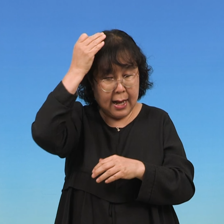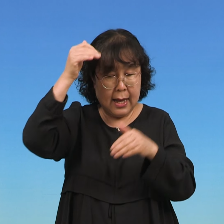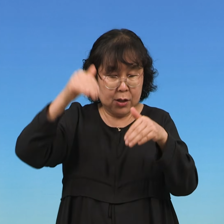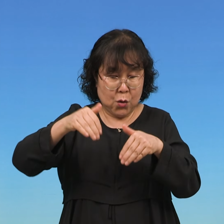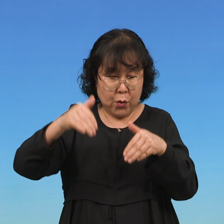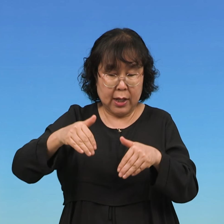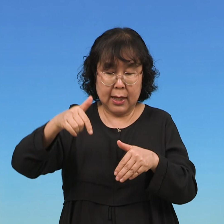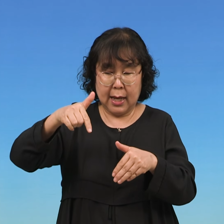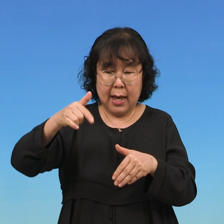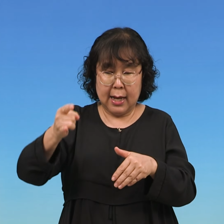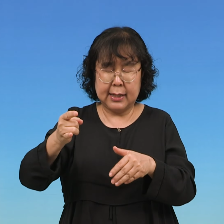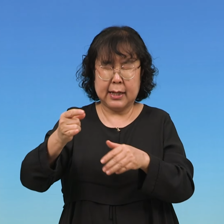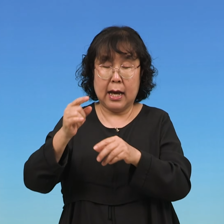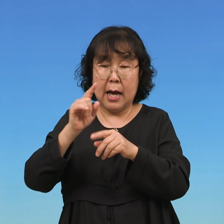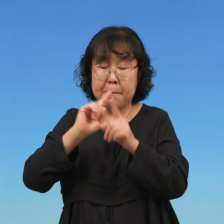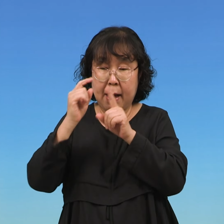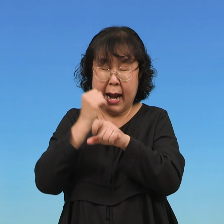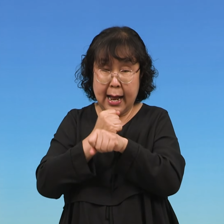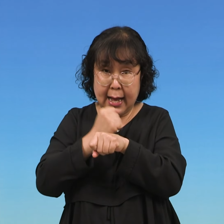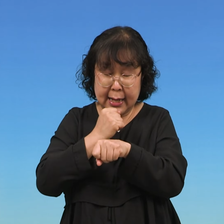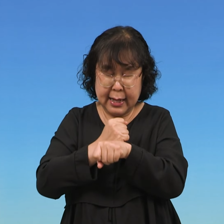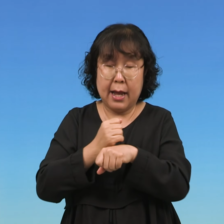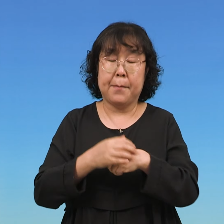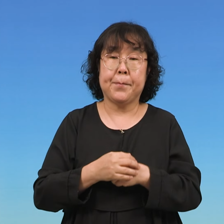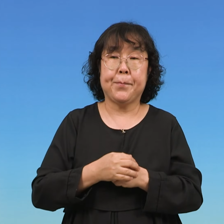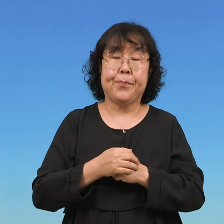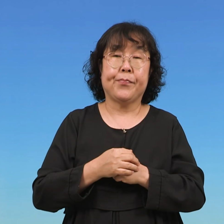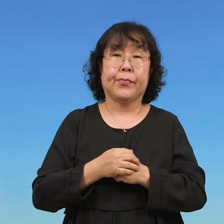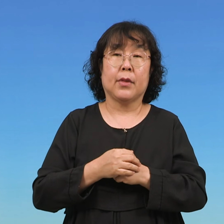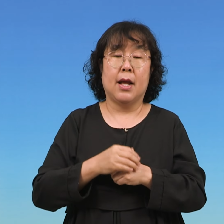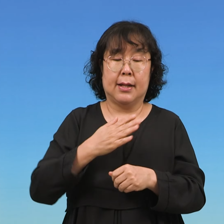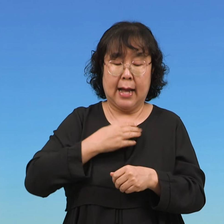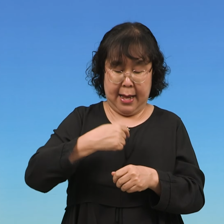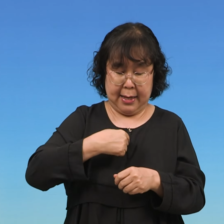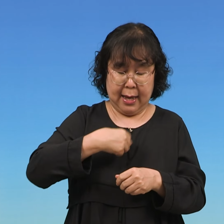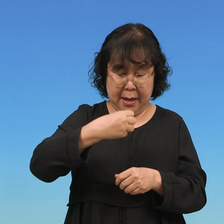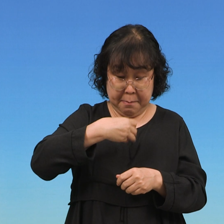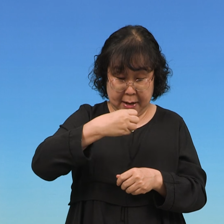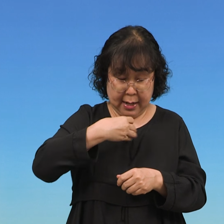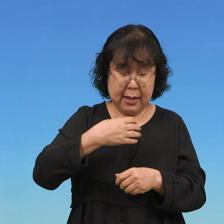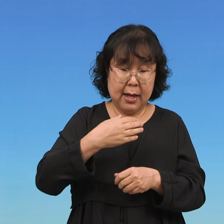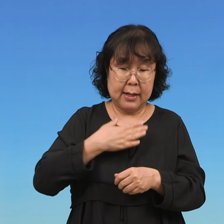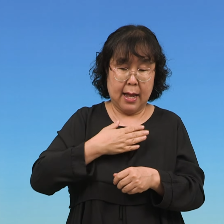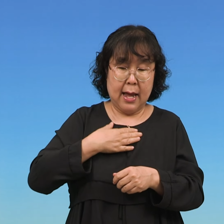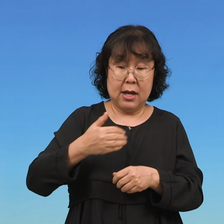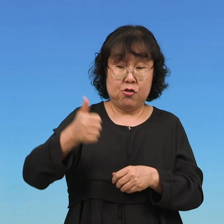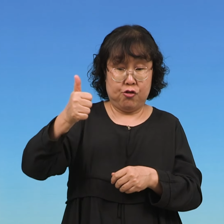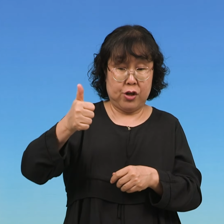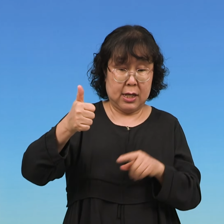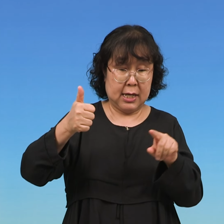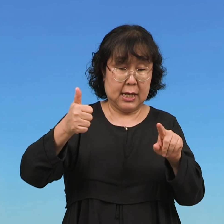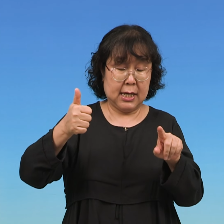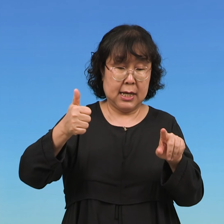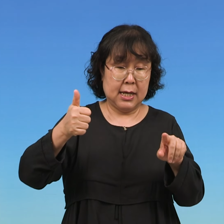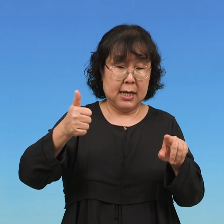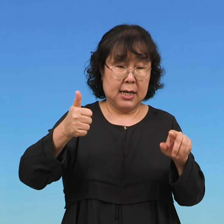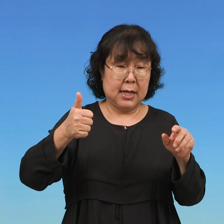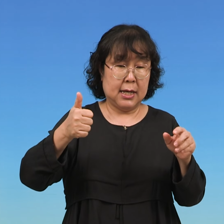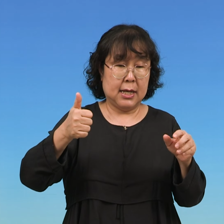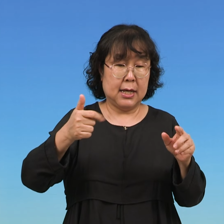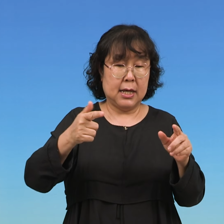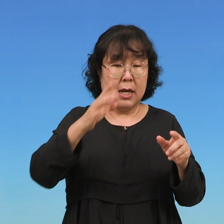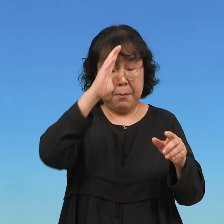사환 개하씨가 스스로 이르되 떼놓고는 말을 못하고 스스로 이르되 내 주인이이 아람 사람